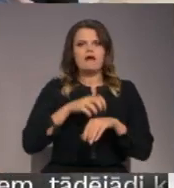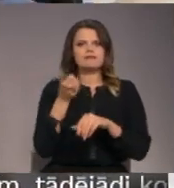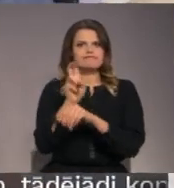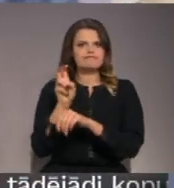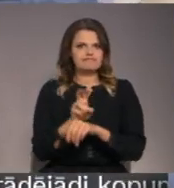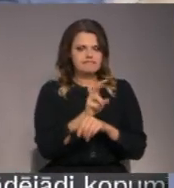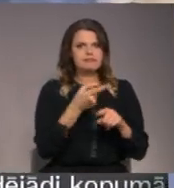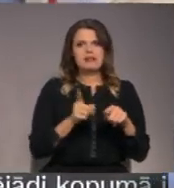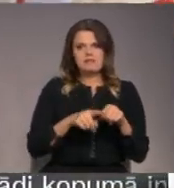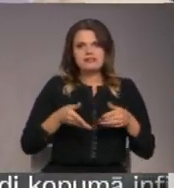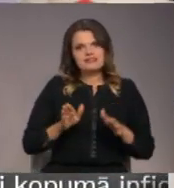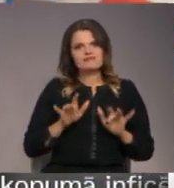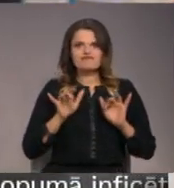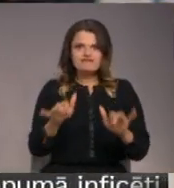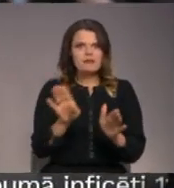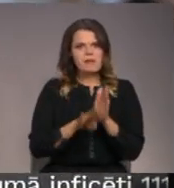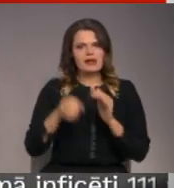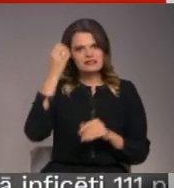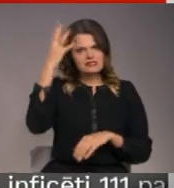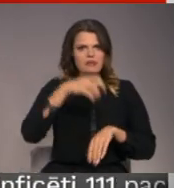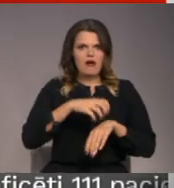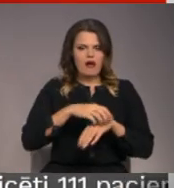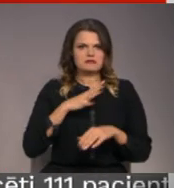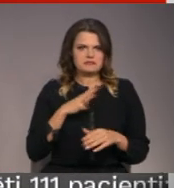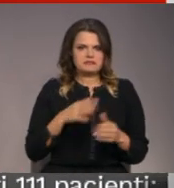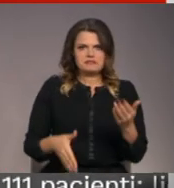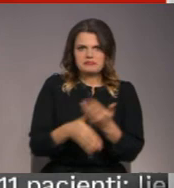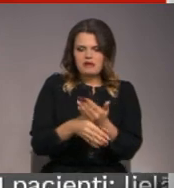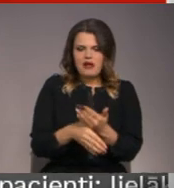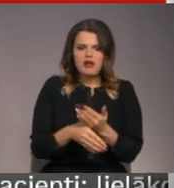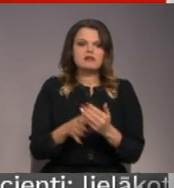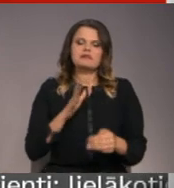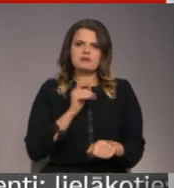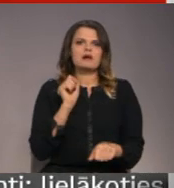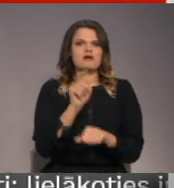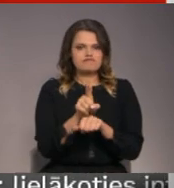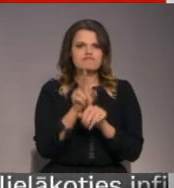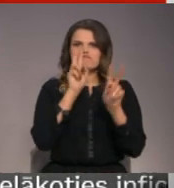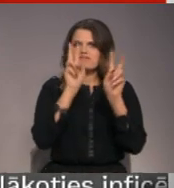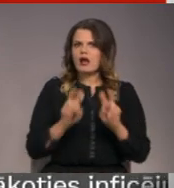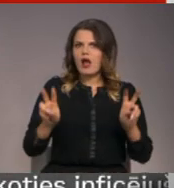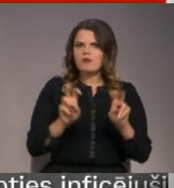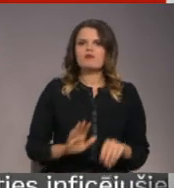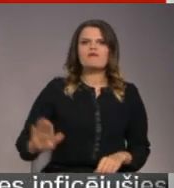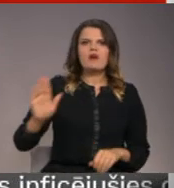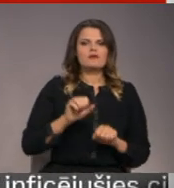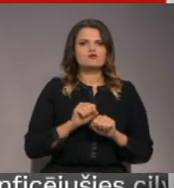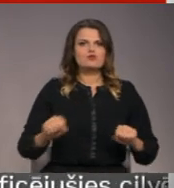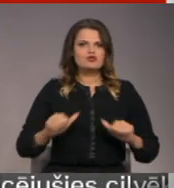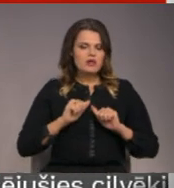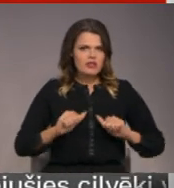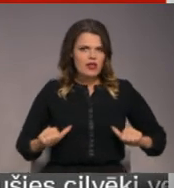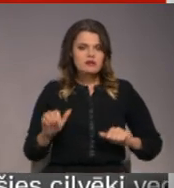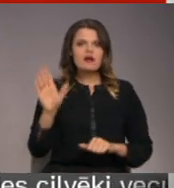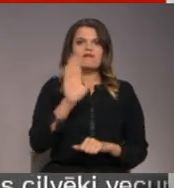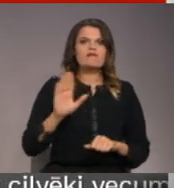pieņēma cilvēki bez medicīniskās izglītības. Tika uzdots veikt pārbaudes valsts drošības dienestam, valsts drošības